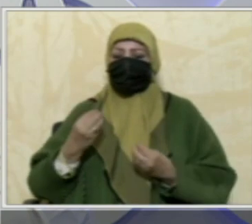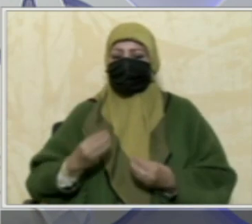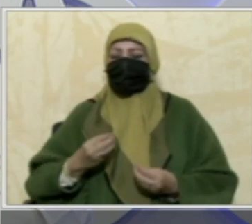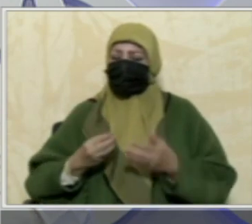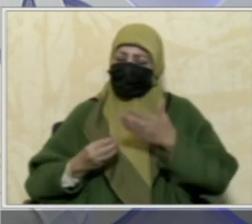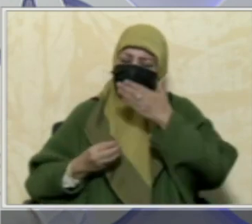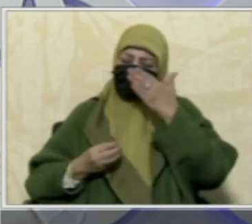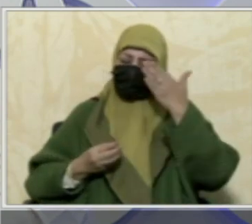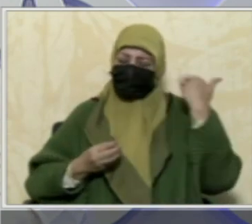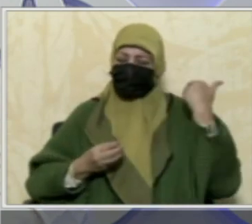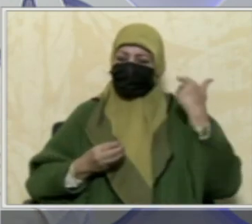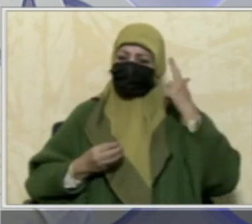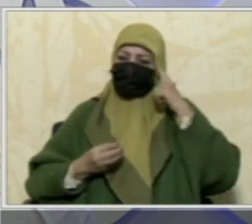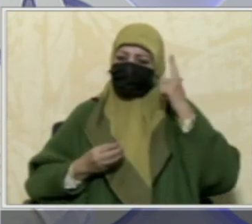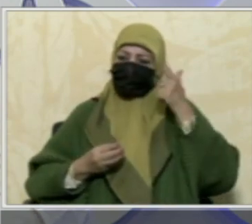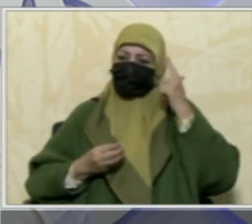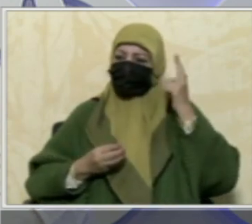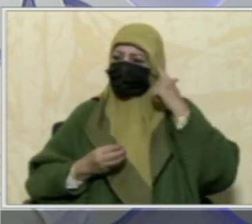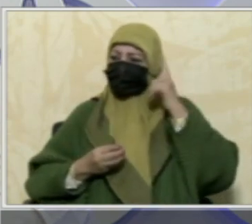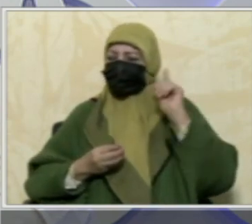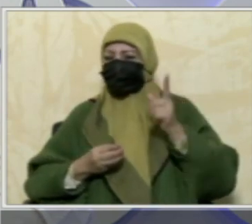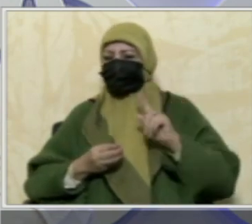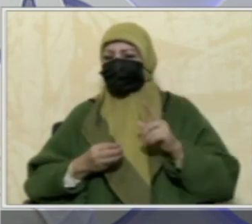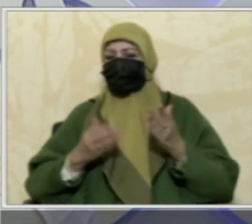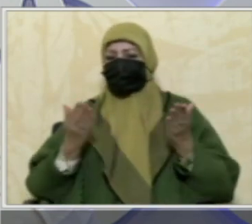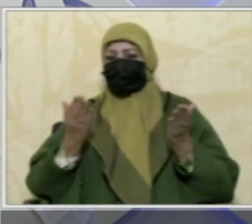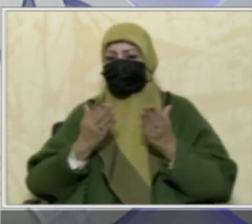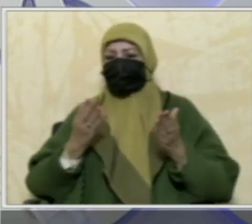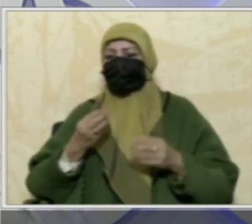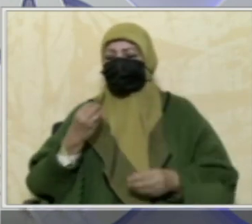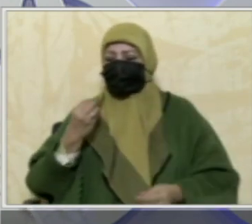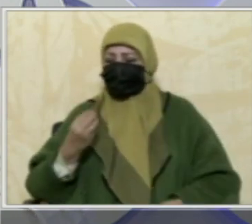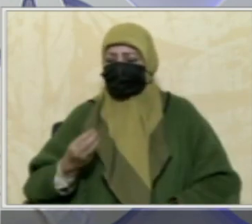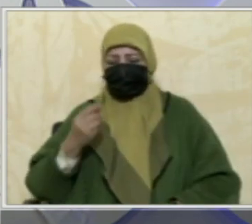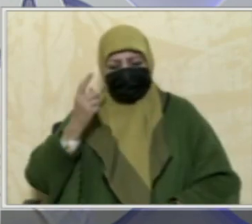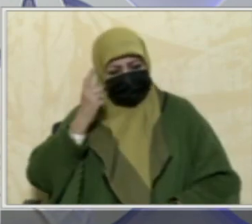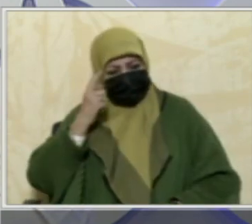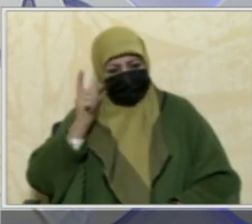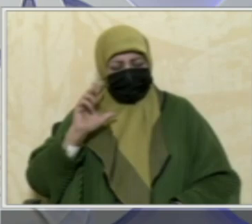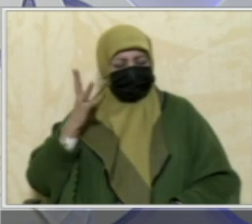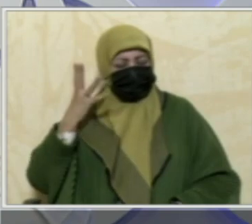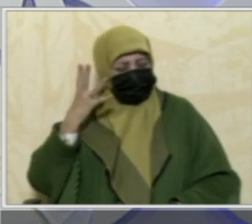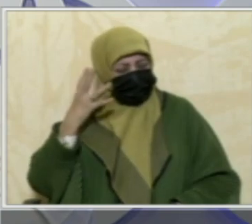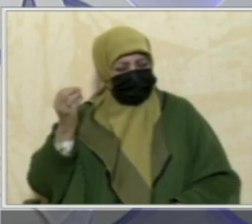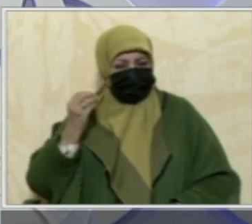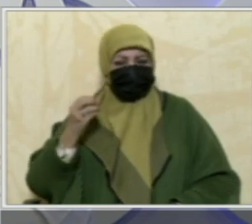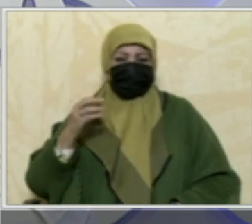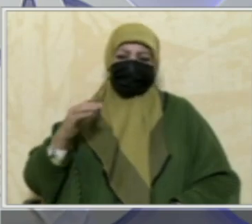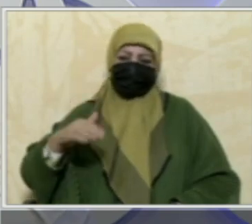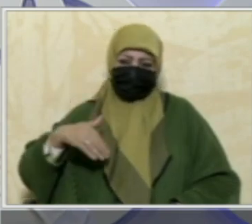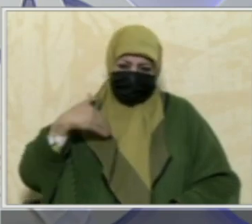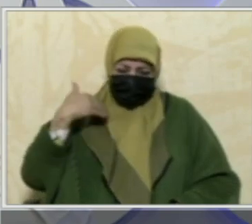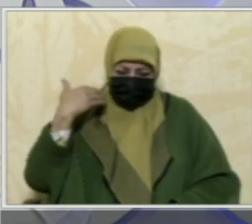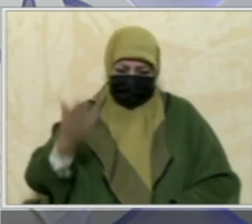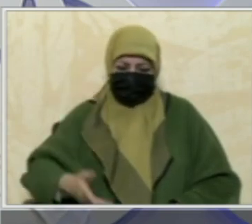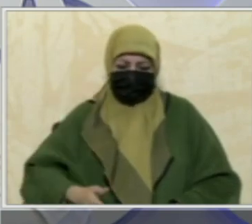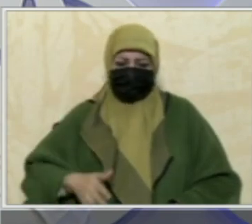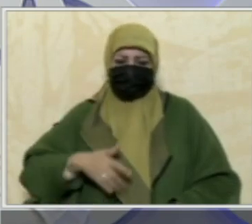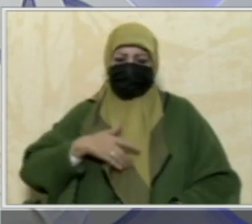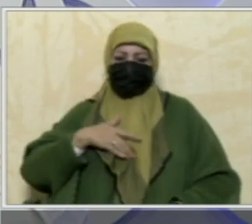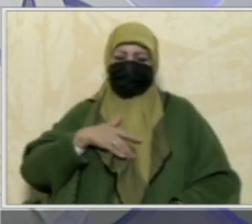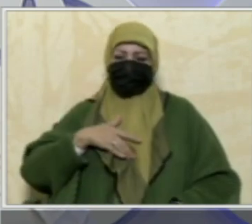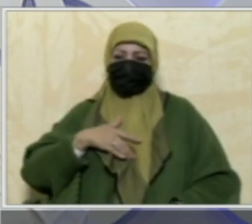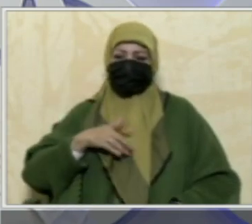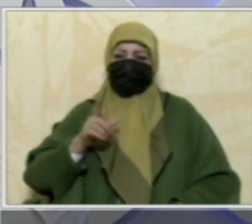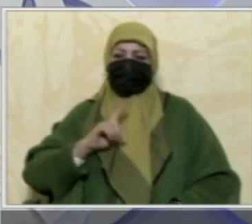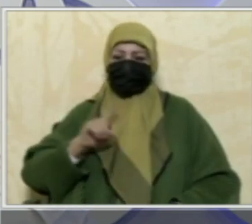هذه امور قراناها ولكن يغيب الانسان عنه الجواب نحن لا حرج في كلمه لا ادري في صغير او في كبير